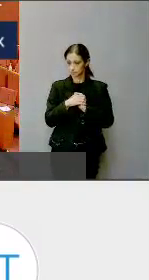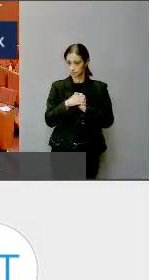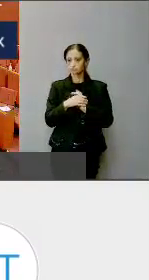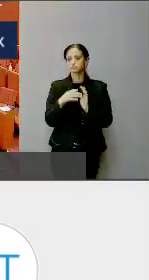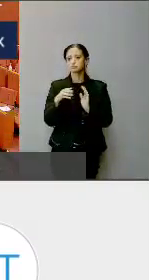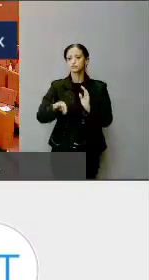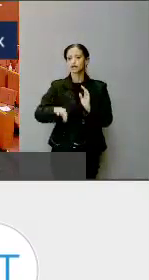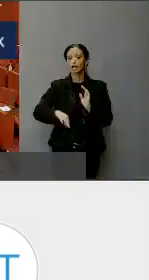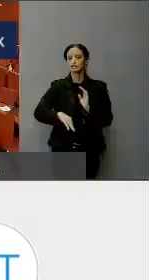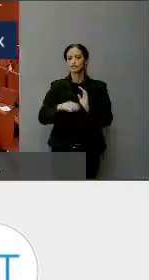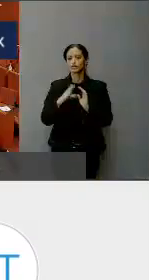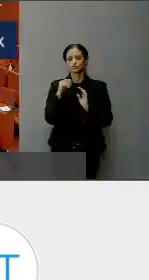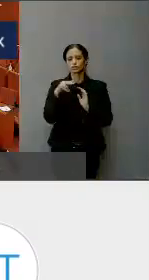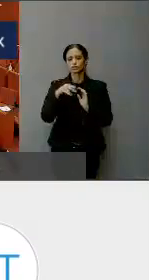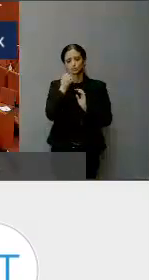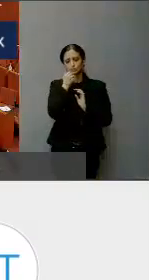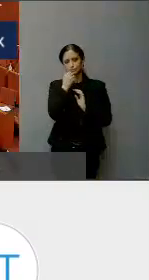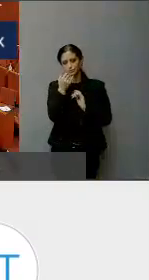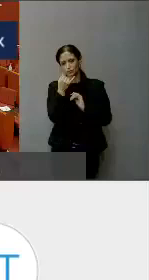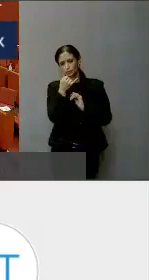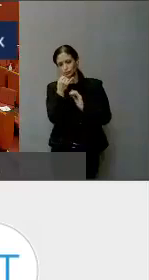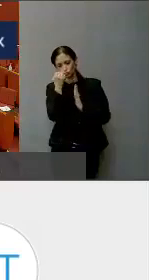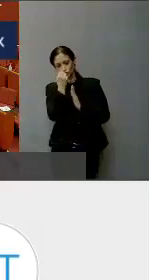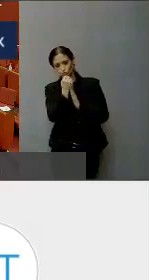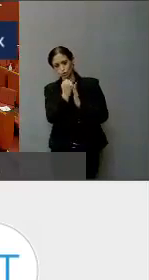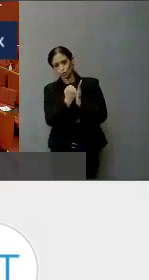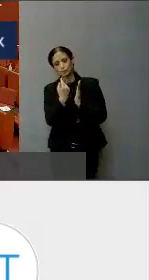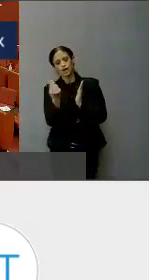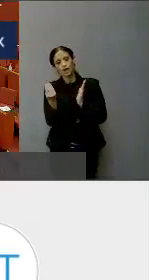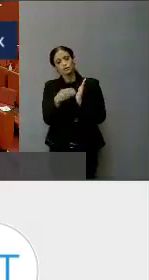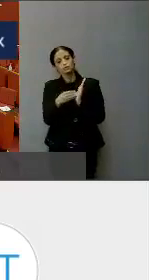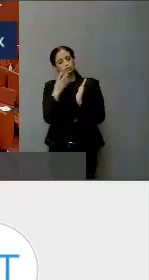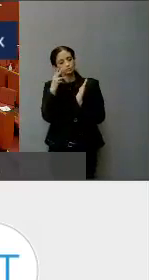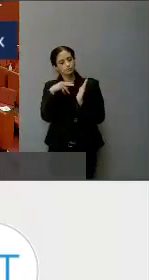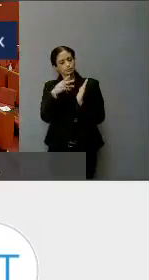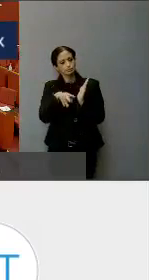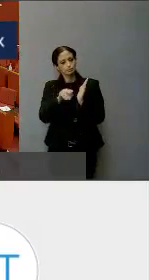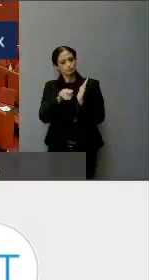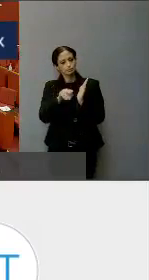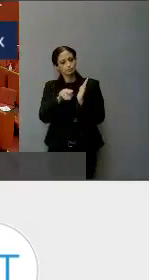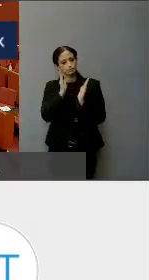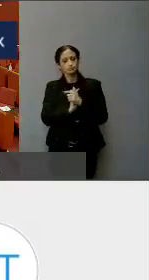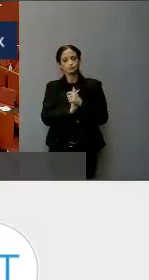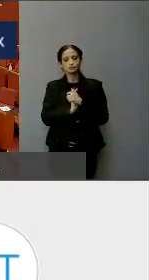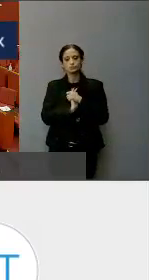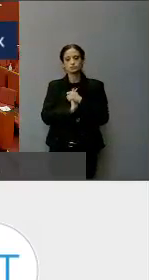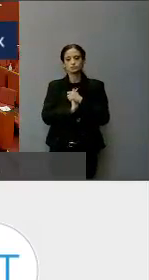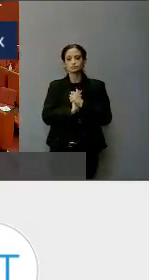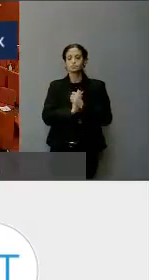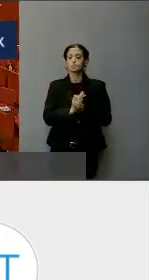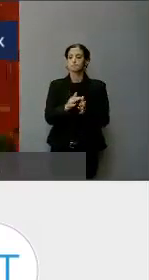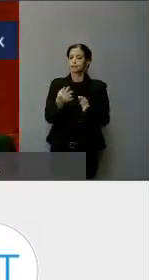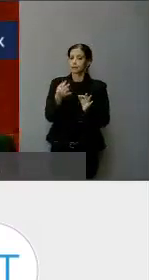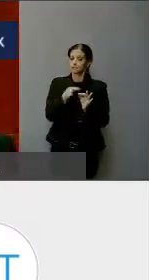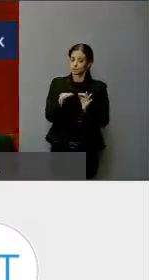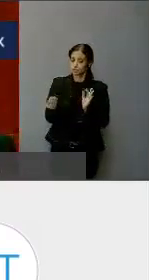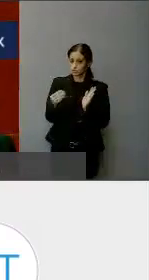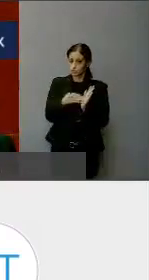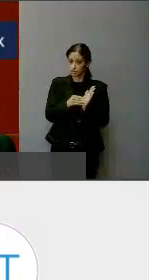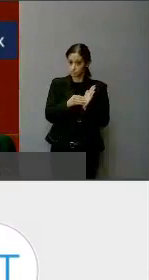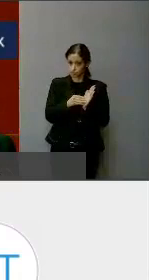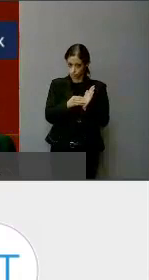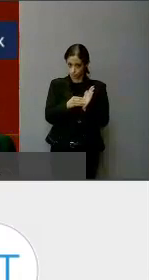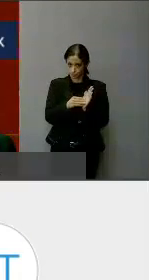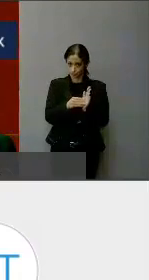ora ci lega un attimo la sua giunta con la precisazione che l'onere di